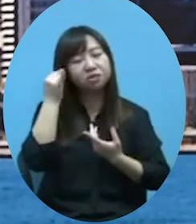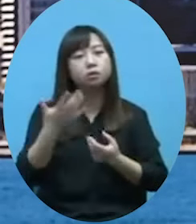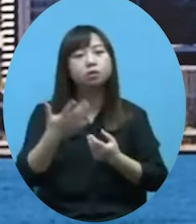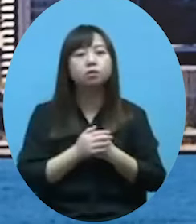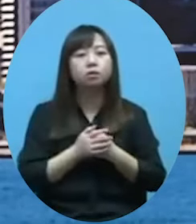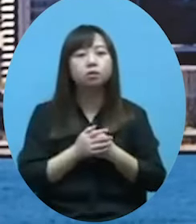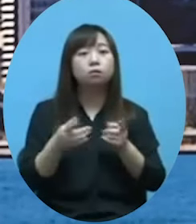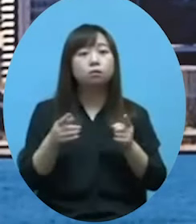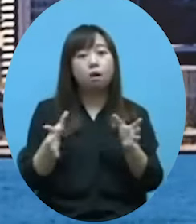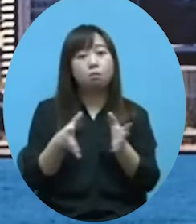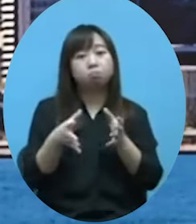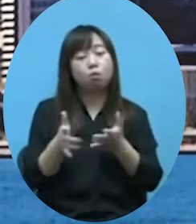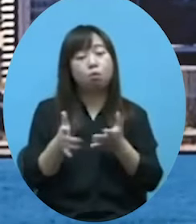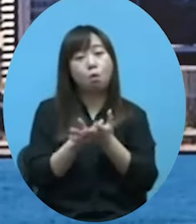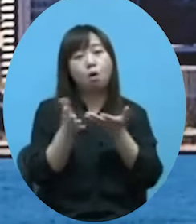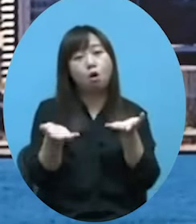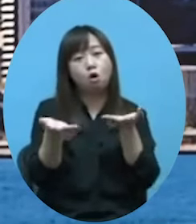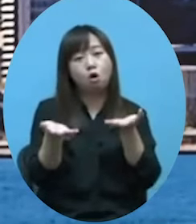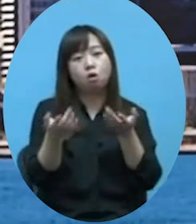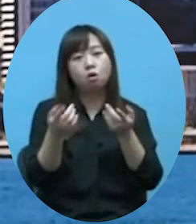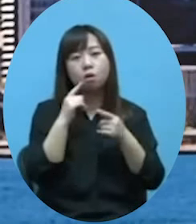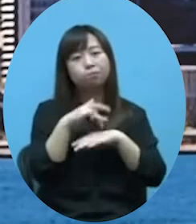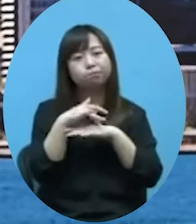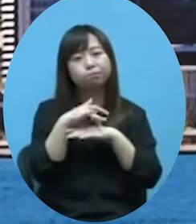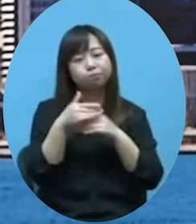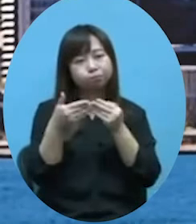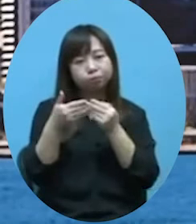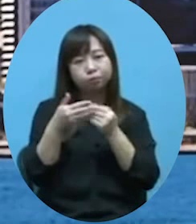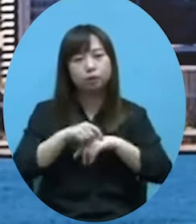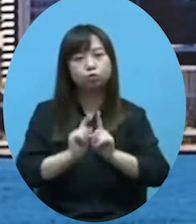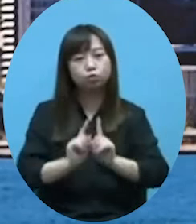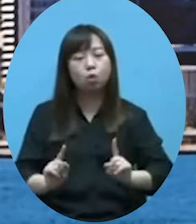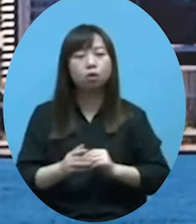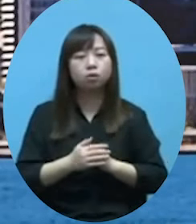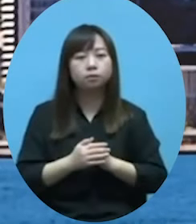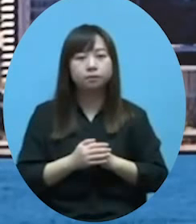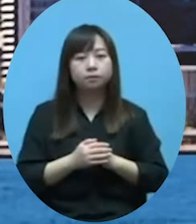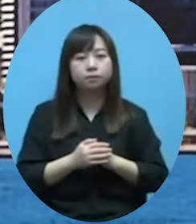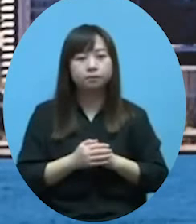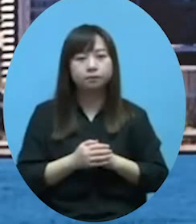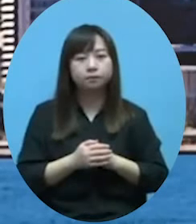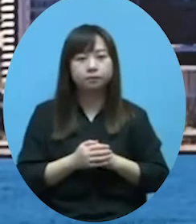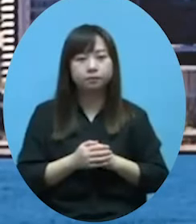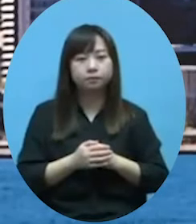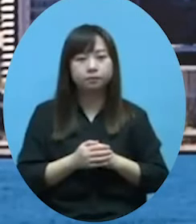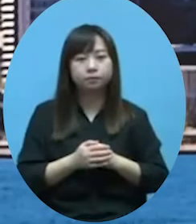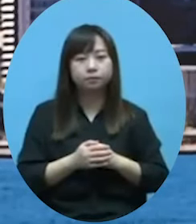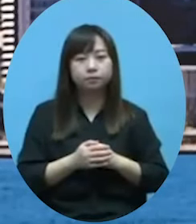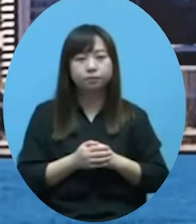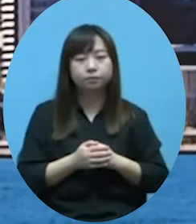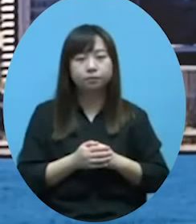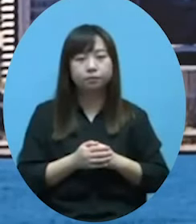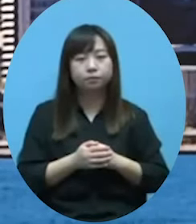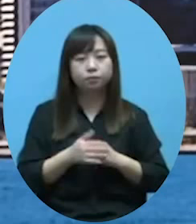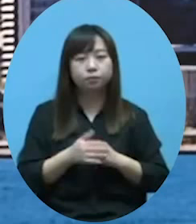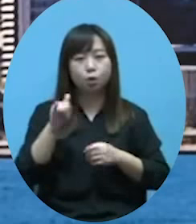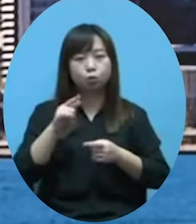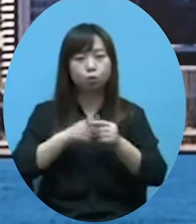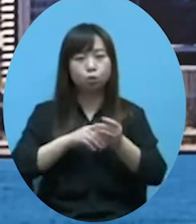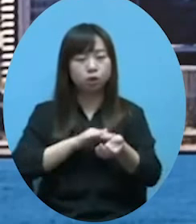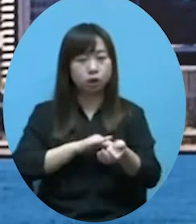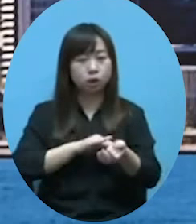一起旅行可能都會有很多接觸的時間那他去那個中醫